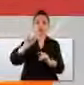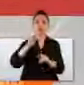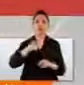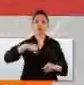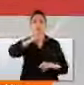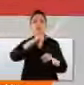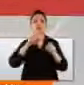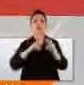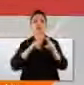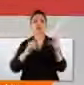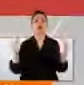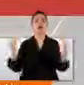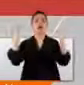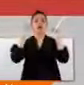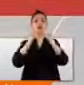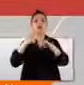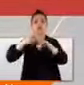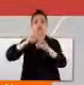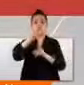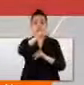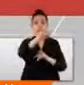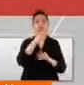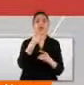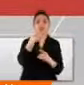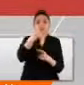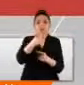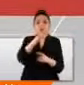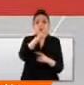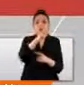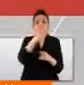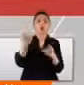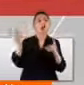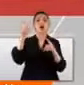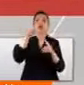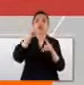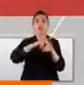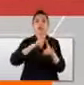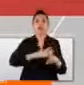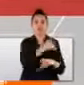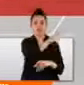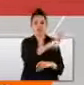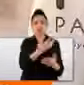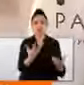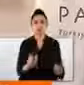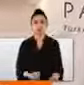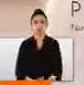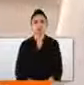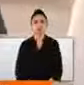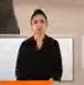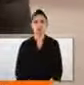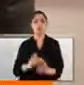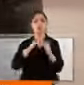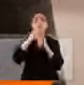PKK eşittir HDP diyorduk, meğer kanlı denkleme CHP de bodoslama girmiştir. Ve